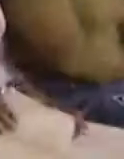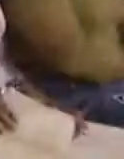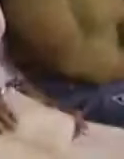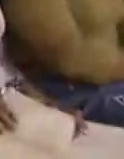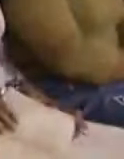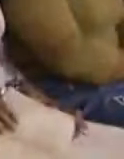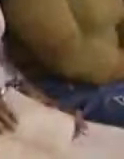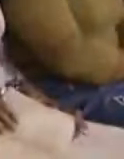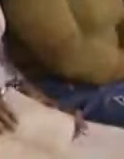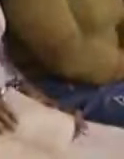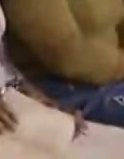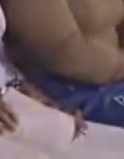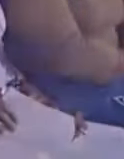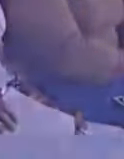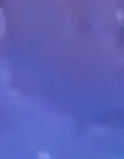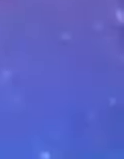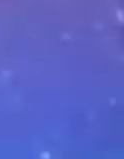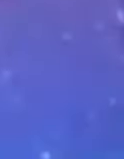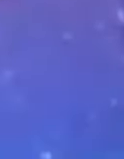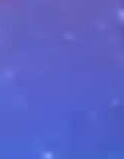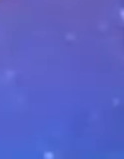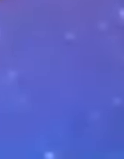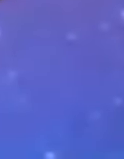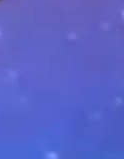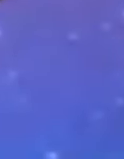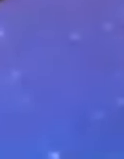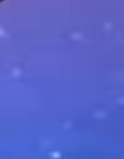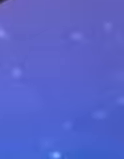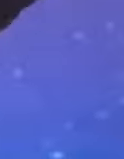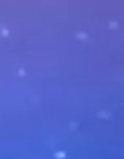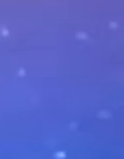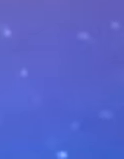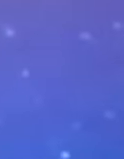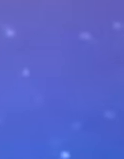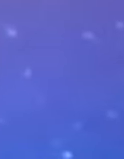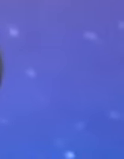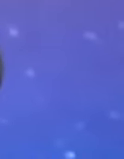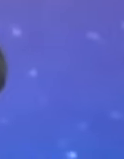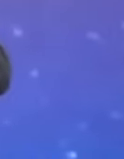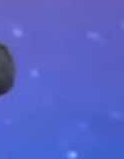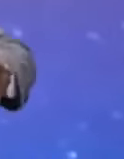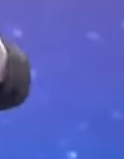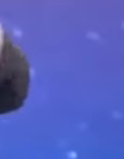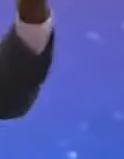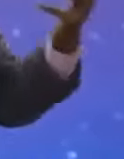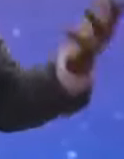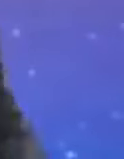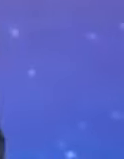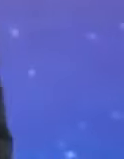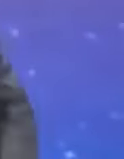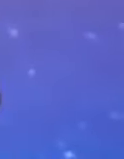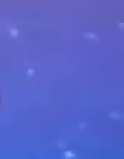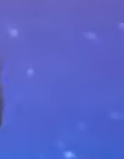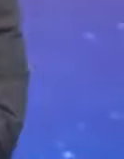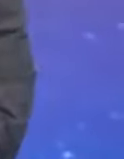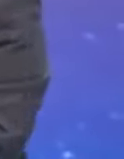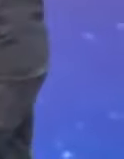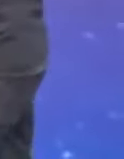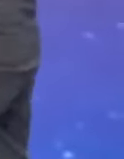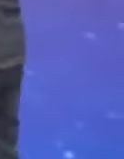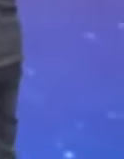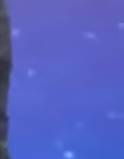Seigneur je me donne à toi mon âme mon esprit ma totalité je me donne au